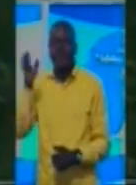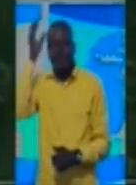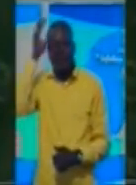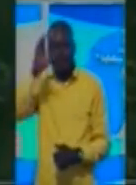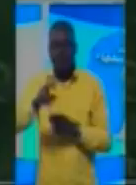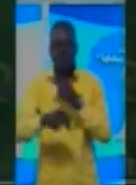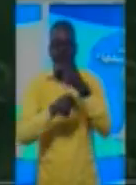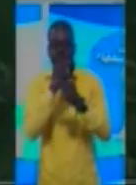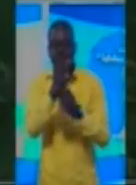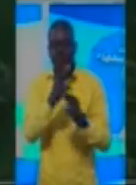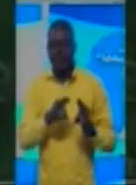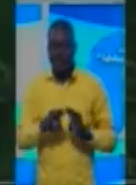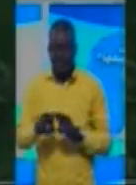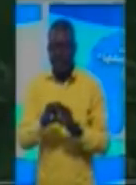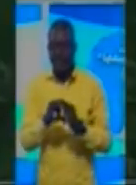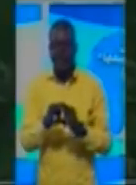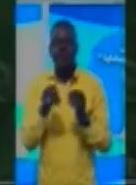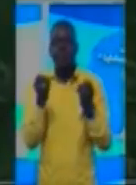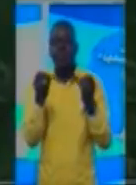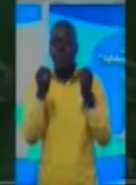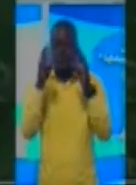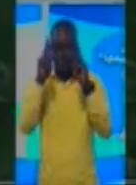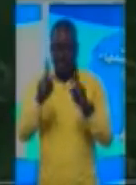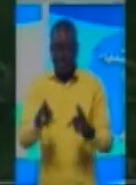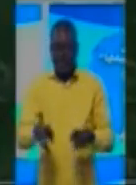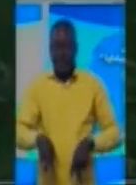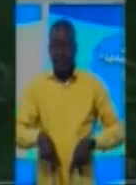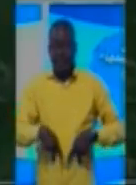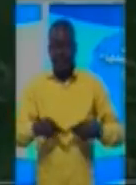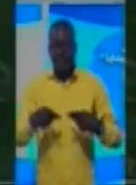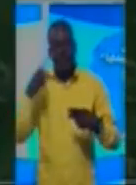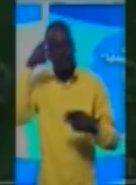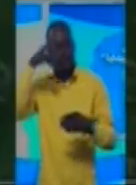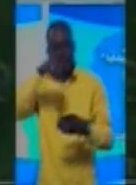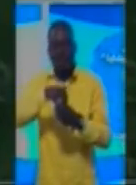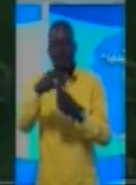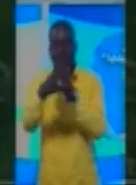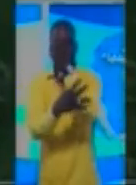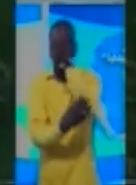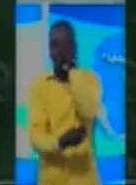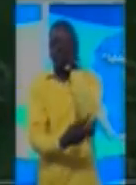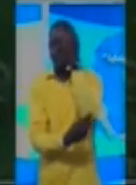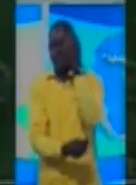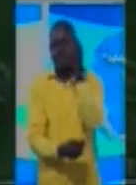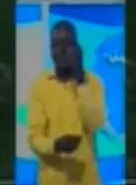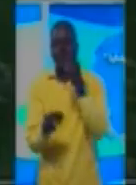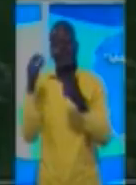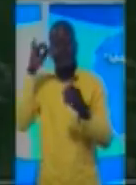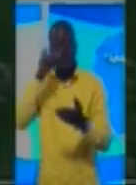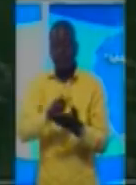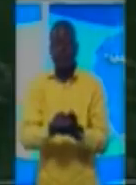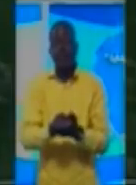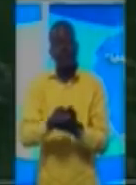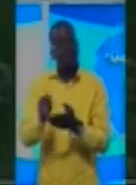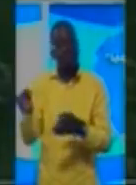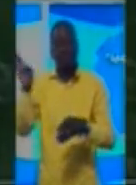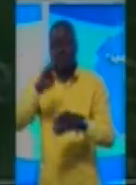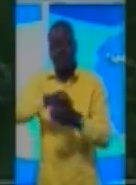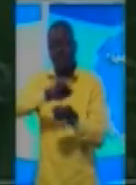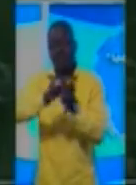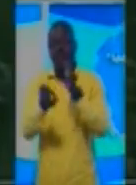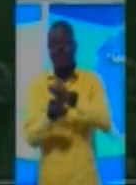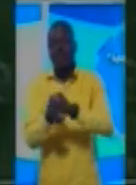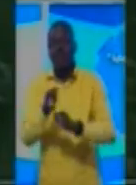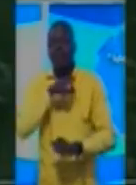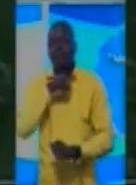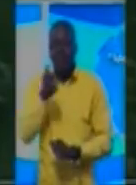Nations Unies, des millions de personnes vivent en dessous du seuil de pauvreté. Si cette tendance n'est pas inversée,